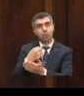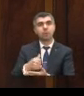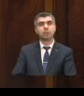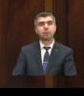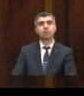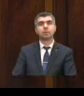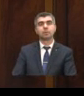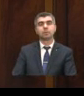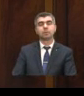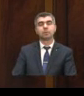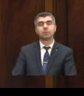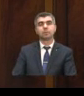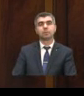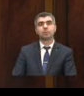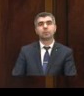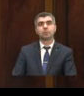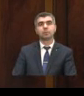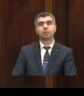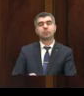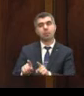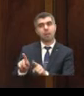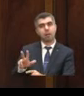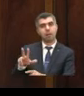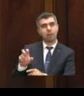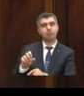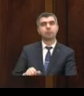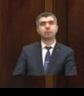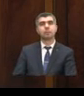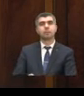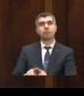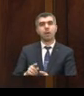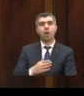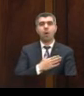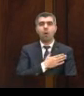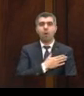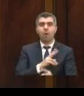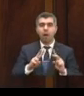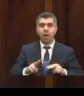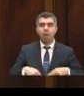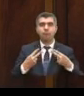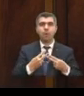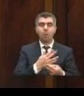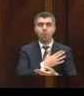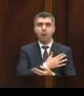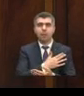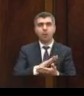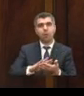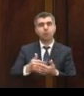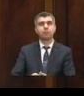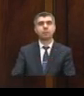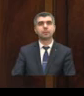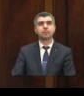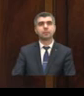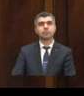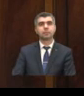الطلب، وحنا كنعرفوا الروح الوطنية ديالكم والتعامل ديالكم مع مثل هذه الملفات.